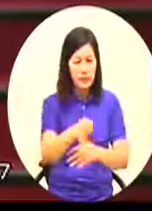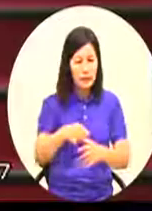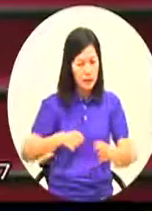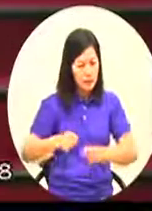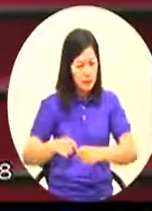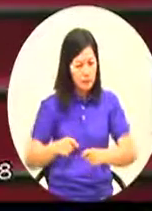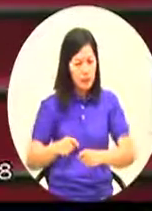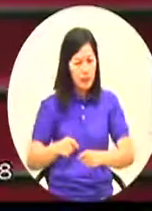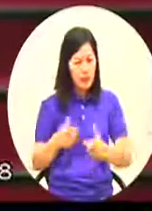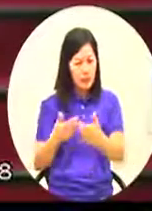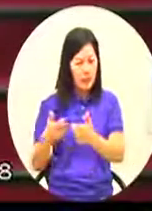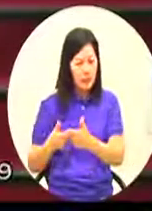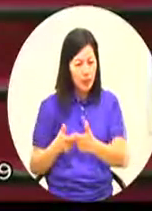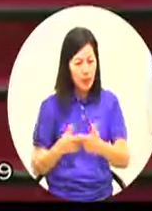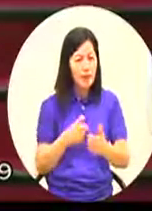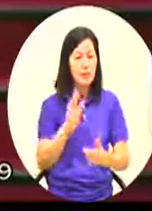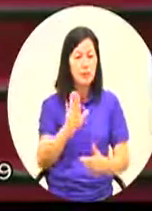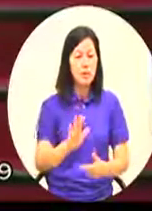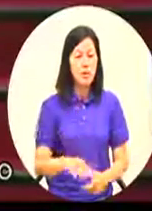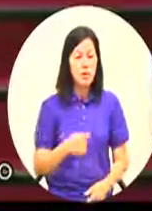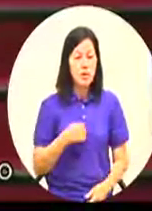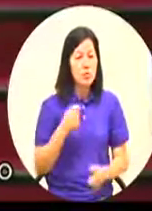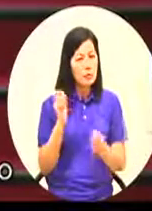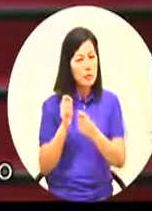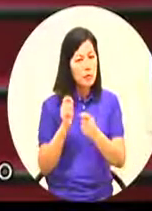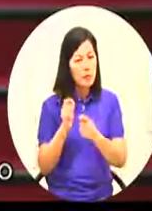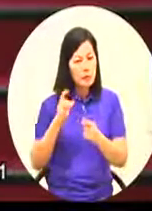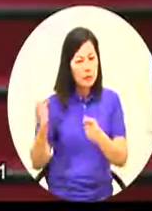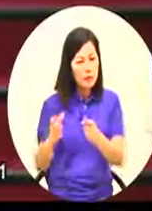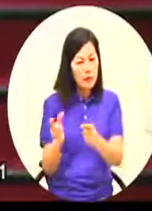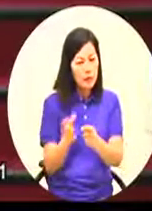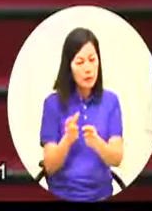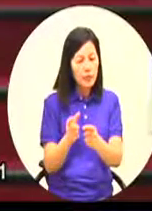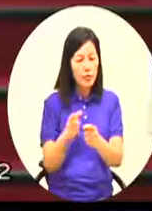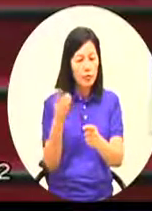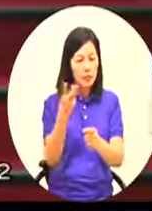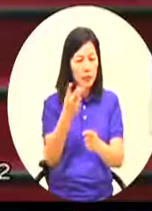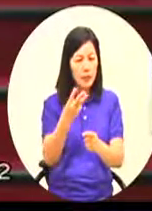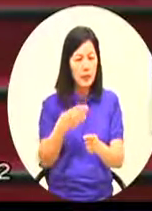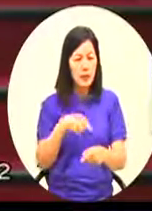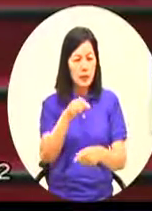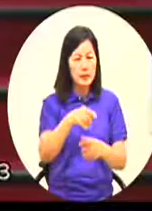我最近因为三个连续的台风，我们那马巷